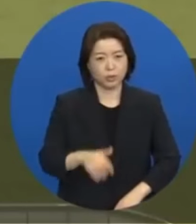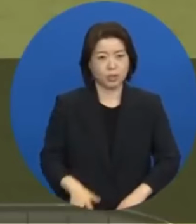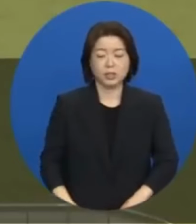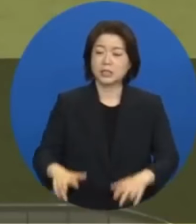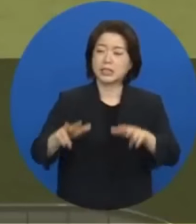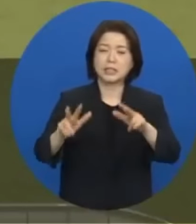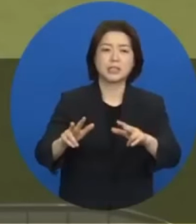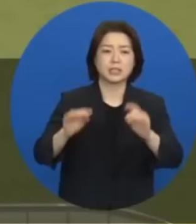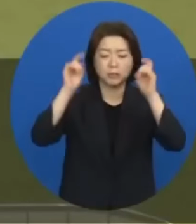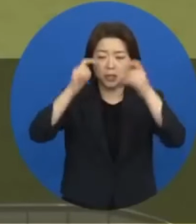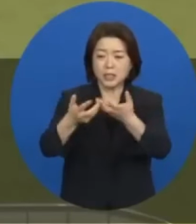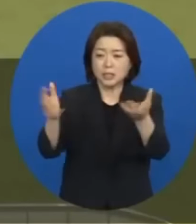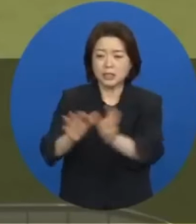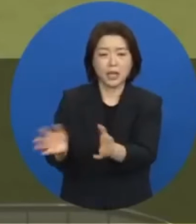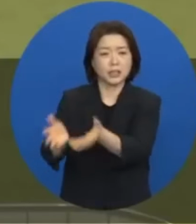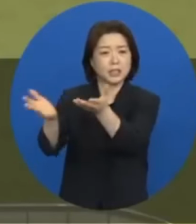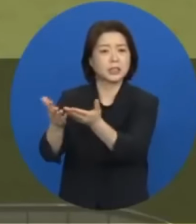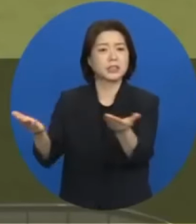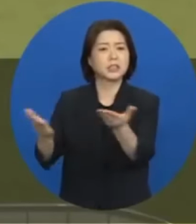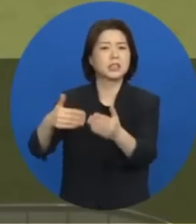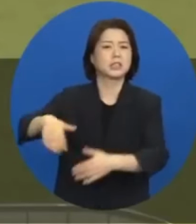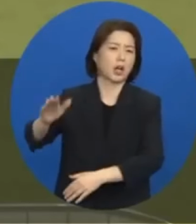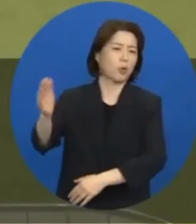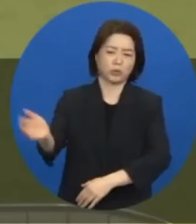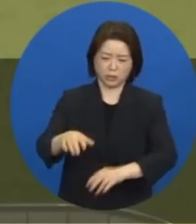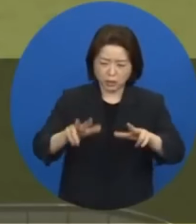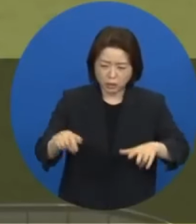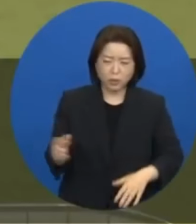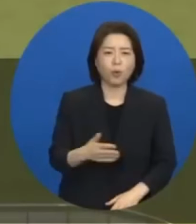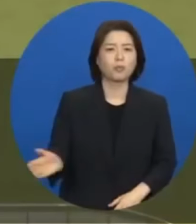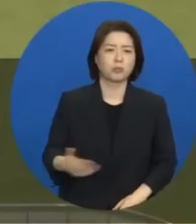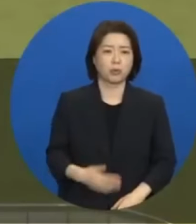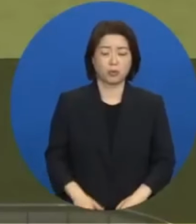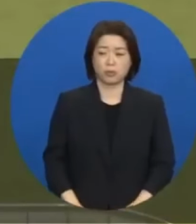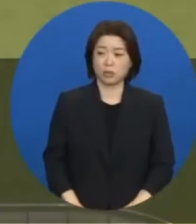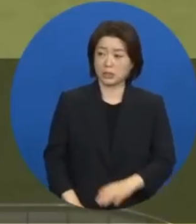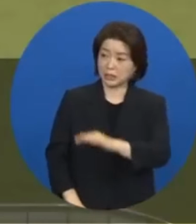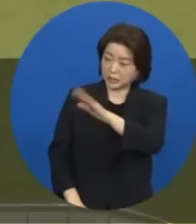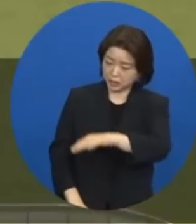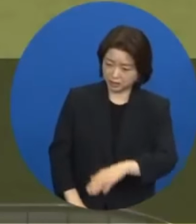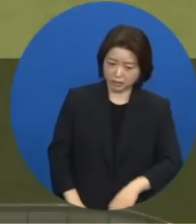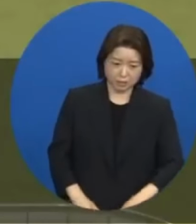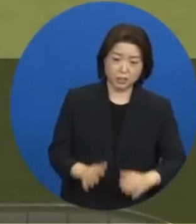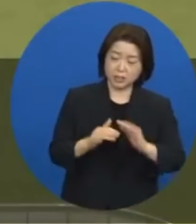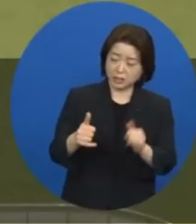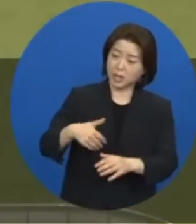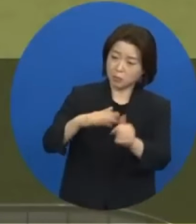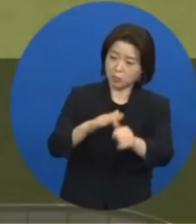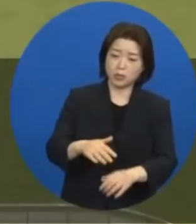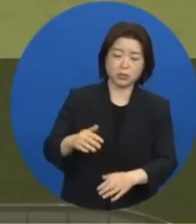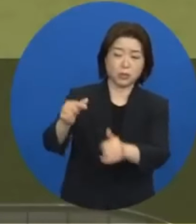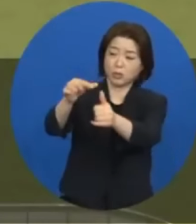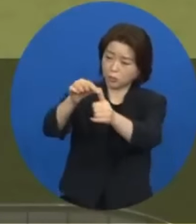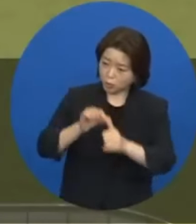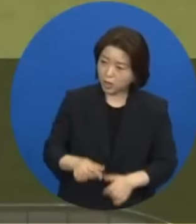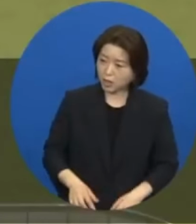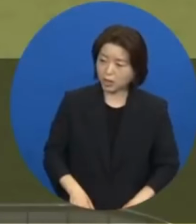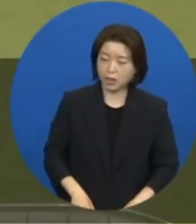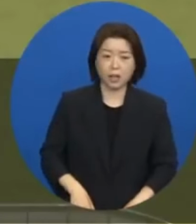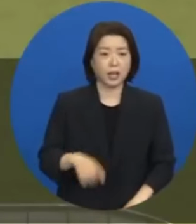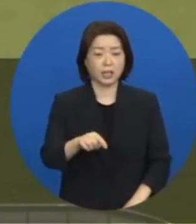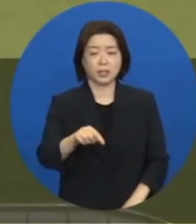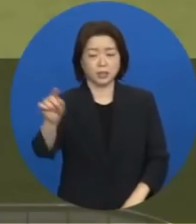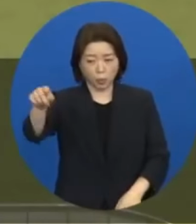지금 양떼를 치러 나가고 없습니다 아이 그러 어서 사람을 보내 그 막내를 데려오시오 이걸 세우기 전까지는 재물을